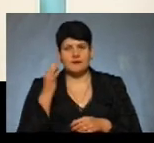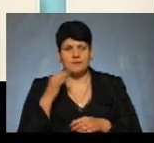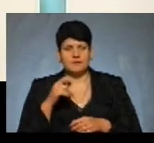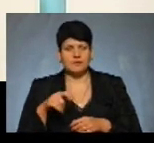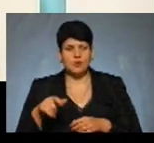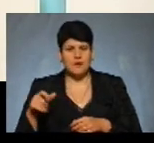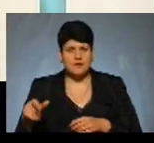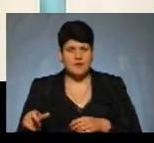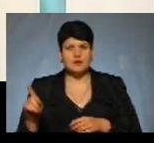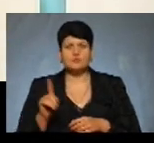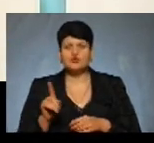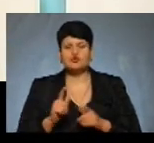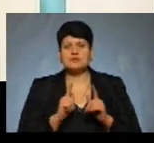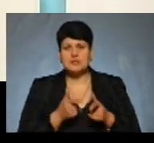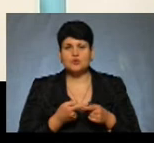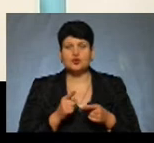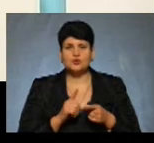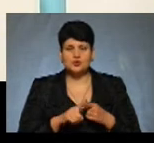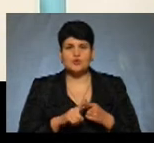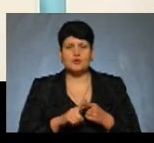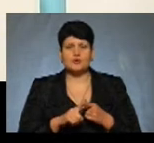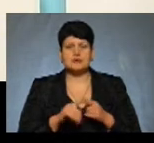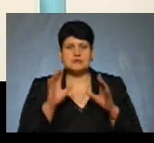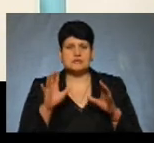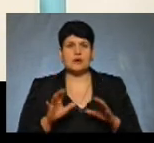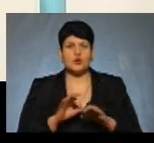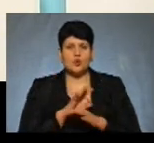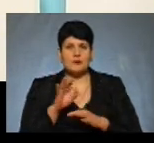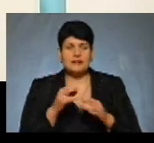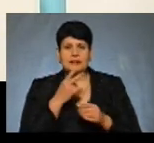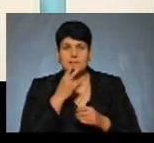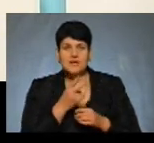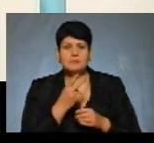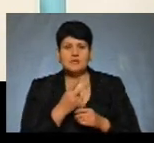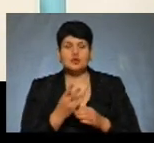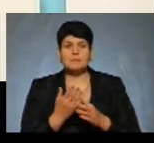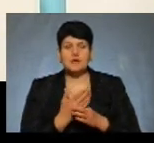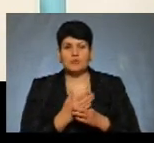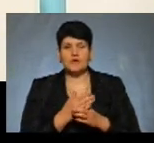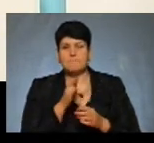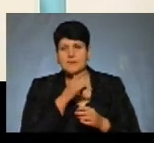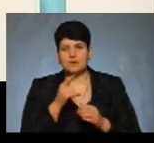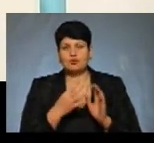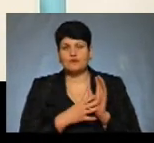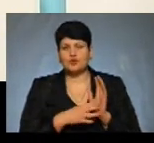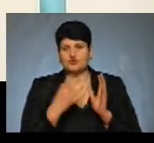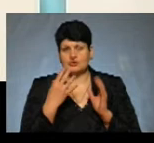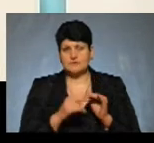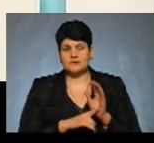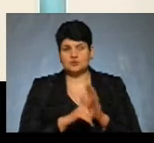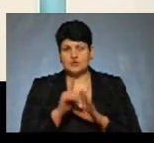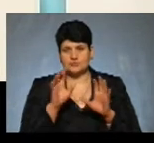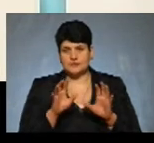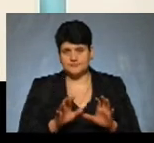так, згідно даного законопроекту, там передбачено пільговий цей період 90 днів з дня набрання чинності даного